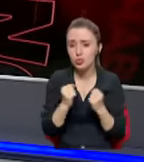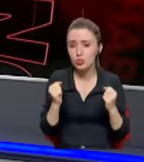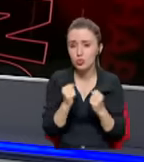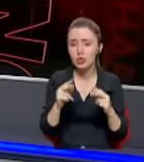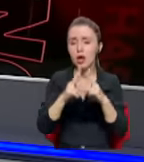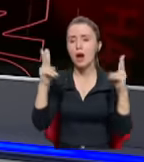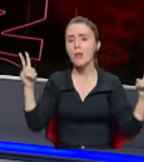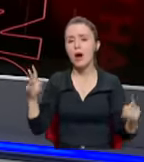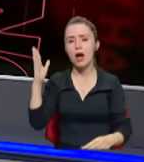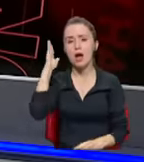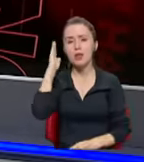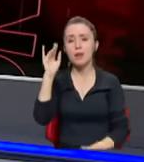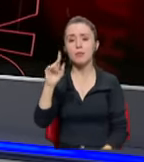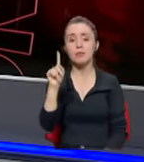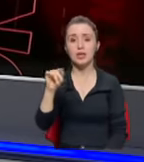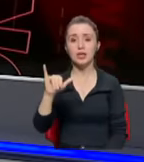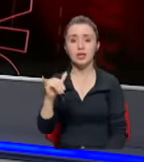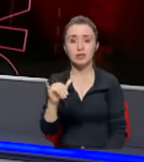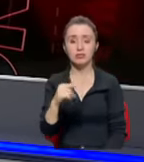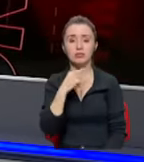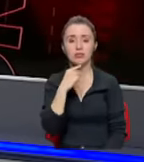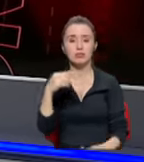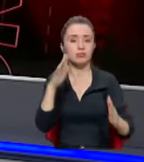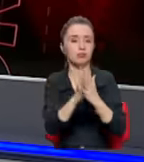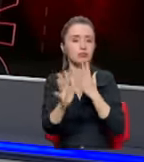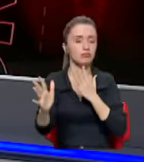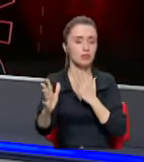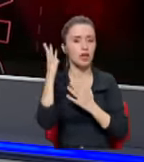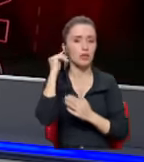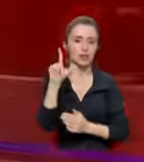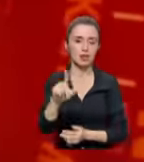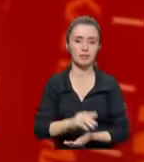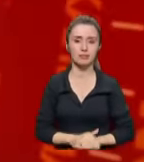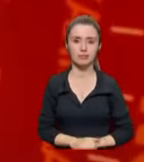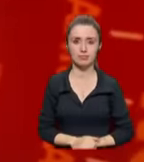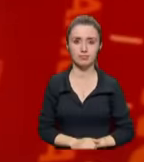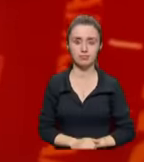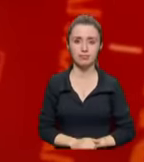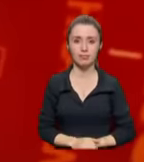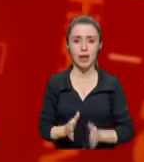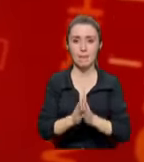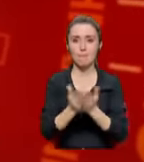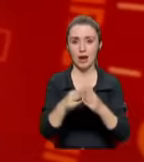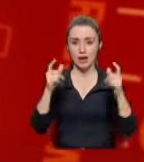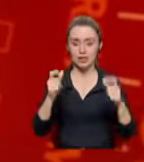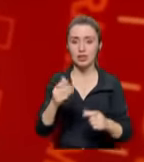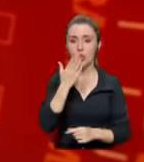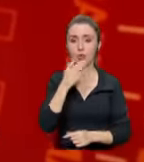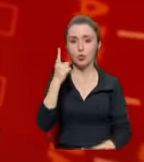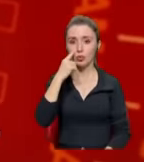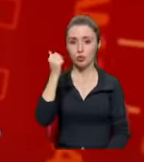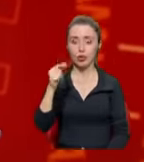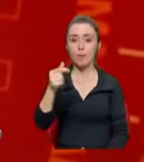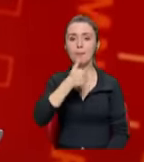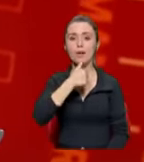sabah ezanı bir kilo kıyma için neden sıraya giriyorsunuz anlayın Efendim Mersin'de okul müdürü olan